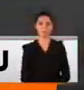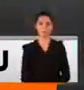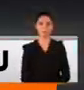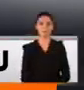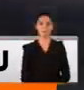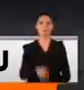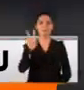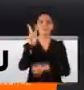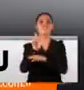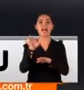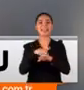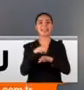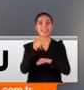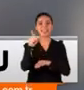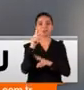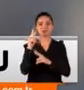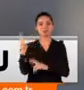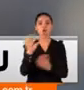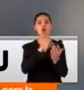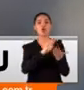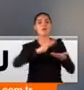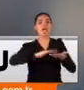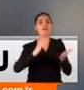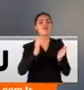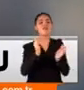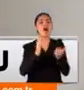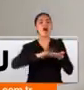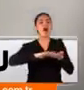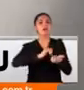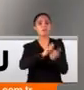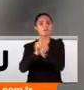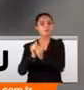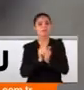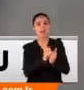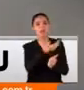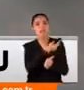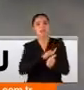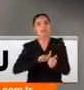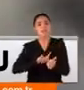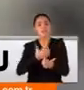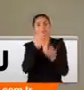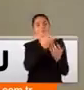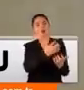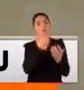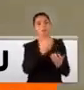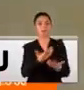Bir Van kedisi olan Suşa, köpek ev arkadaşını hiç yadırgamadı ve sevgisiyle onu